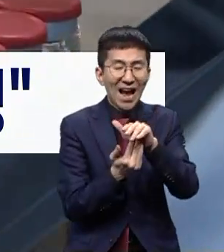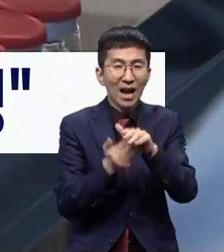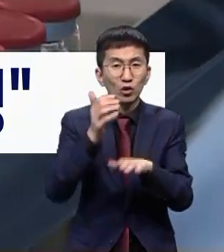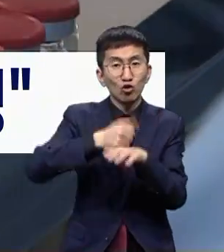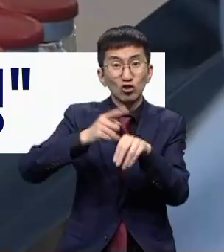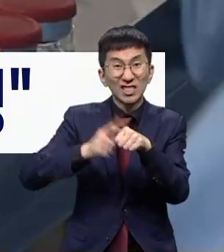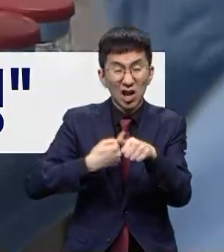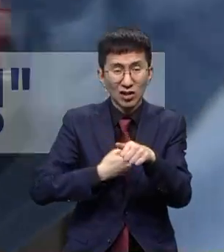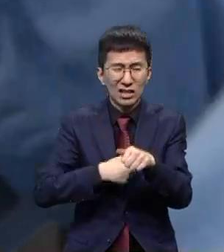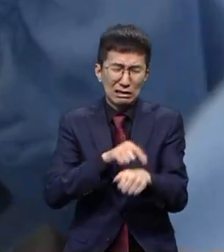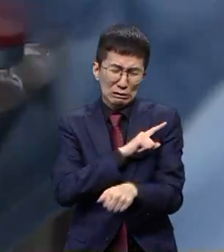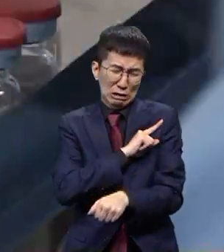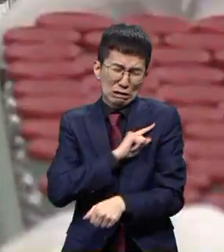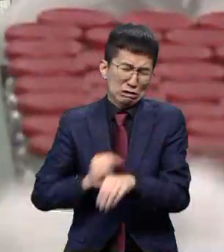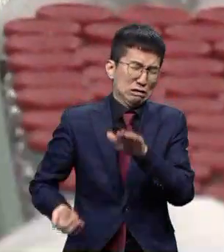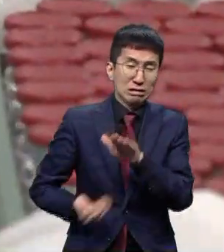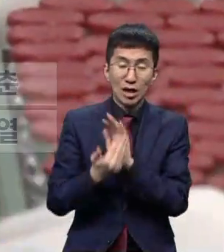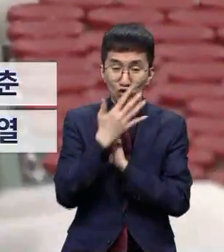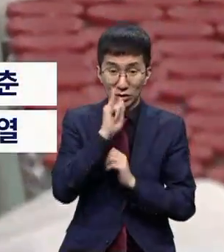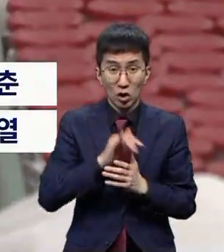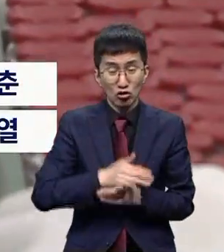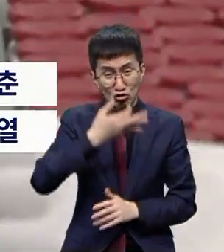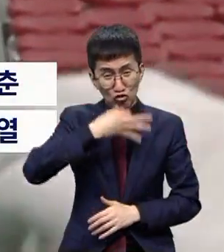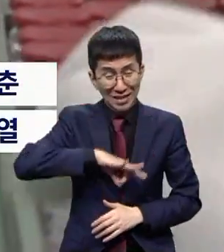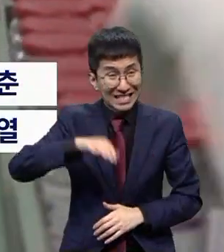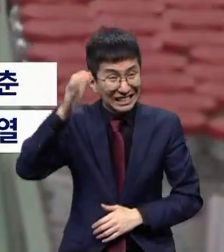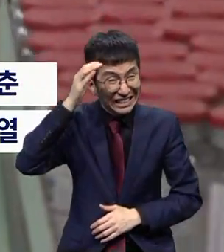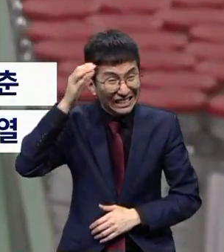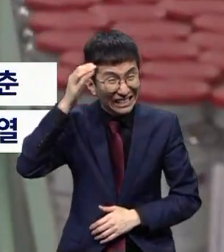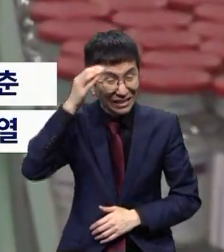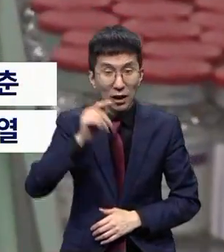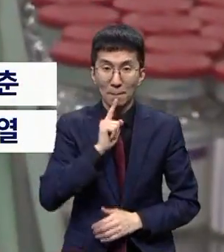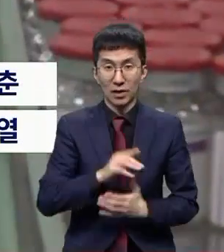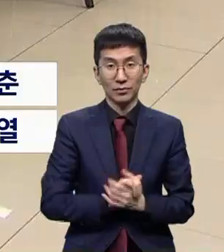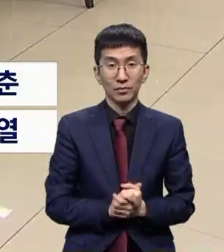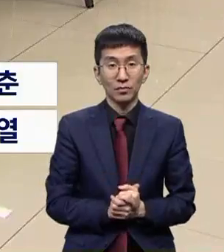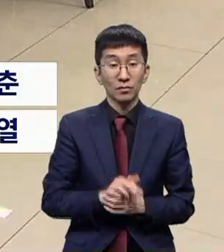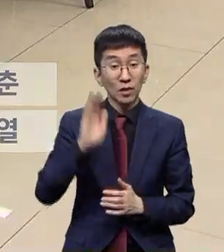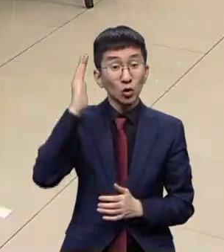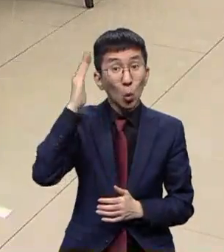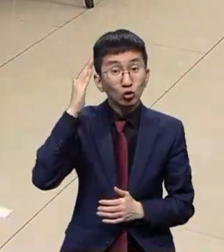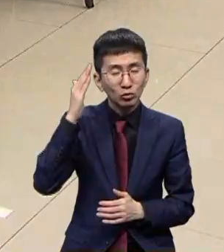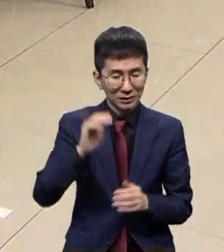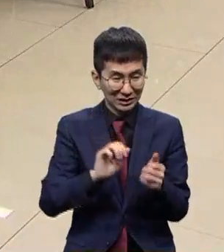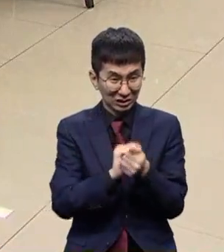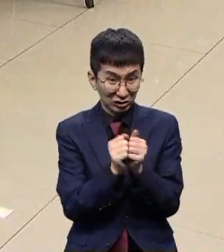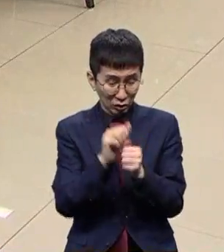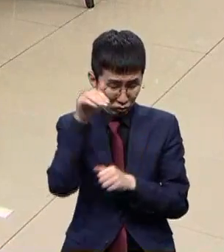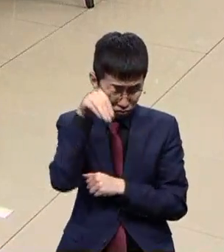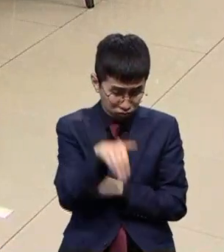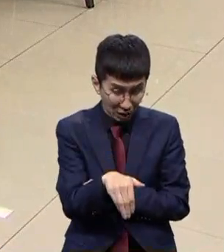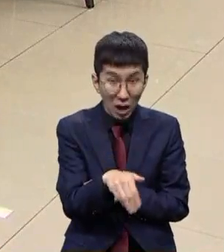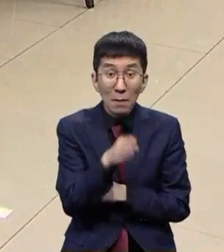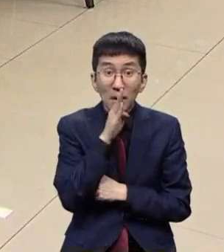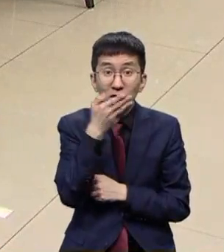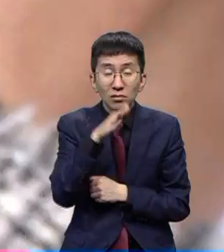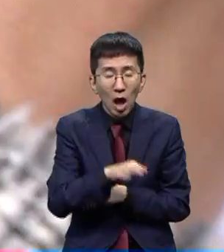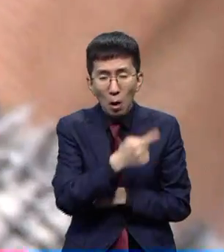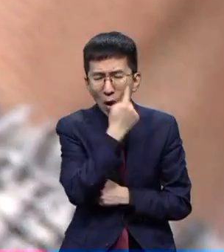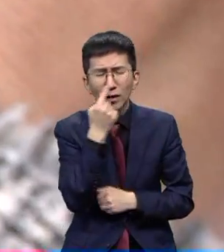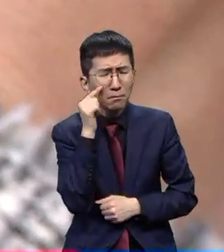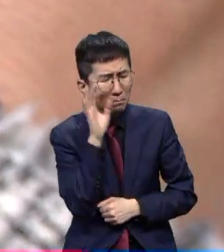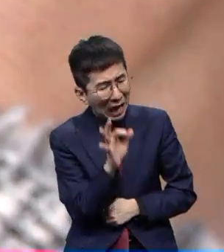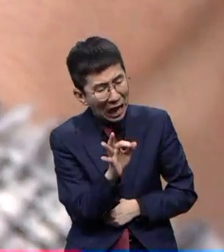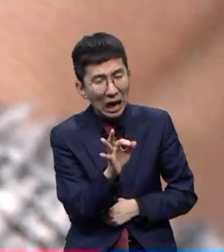점치고 있습니다. 매우 큰 수익률을 기대하고 있다는 건데 최근 위축된 증시 분위기와 차익 실현 매물 등을